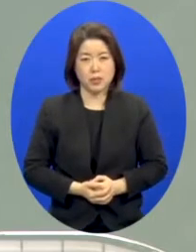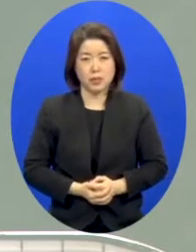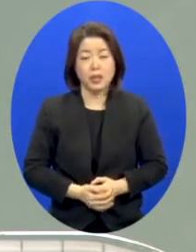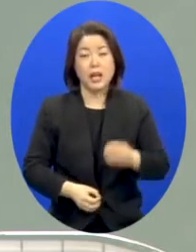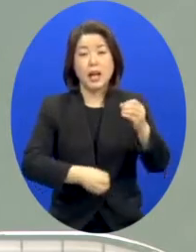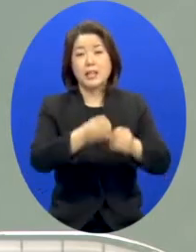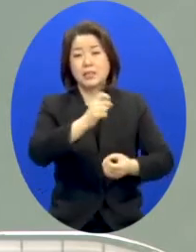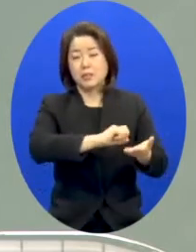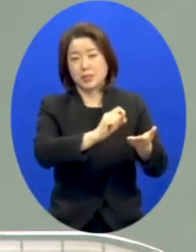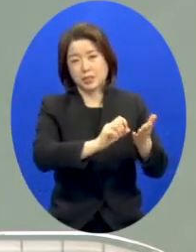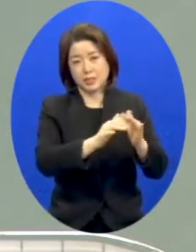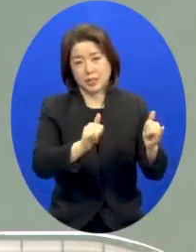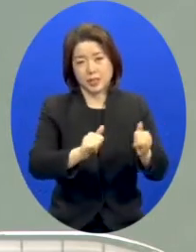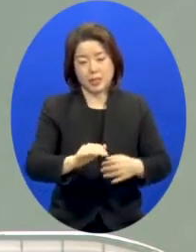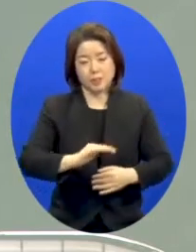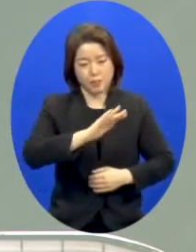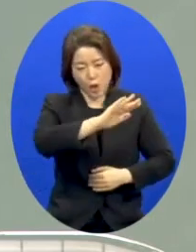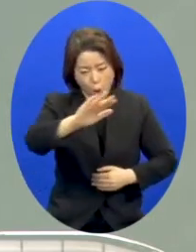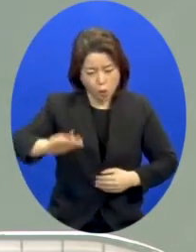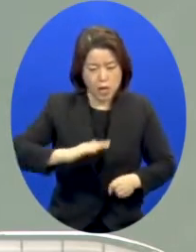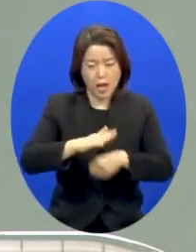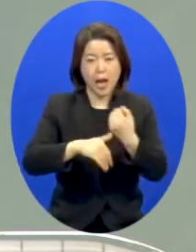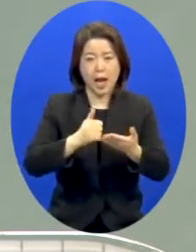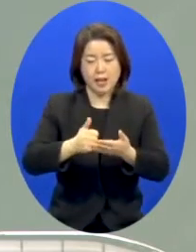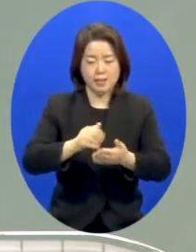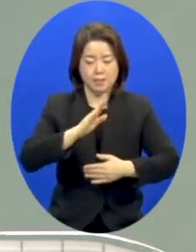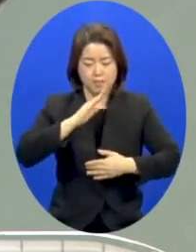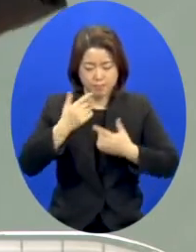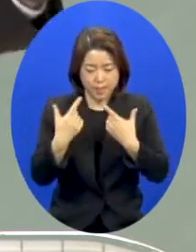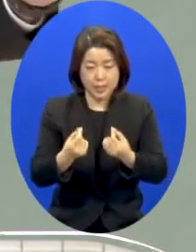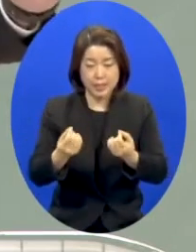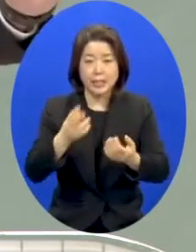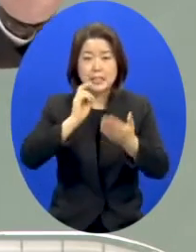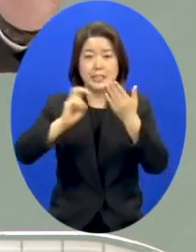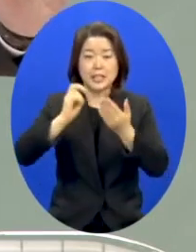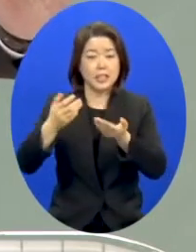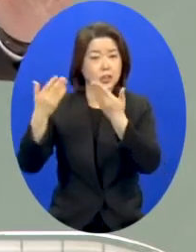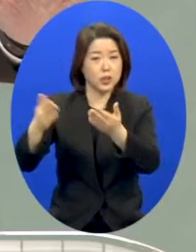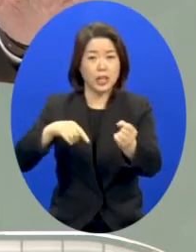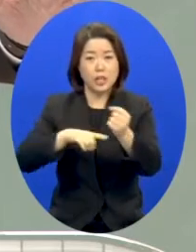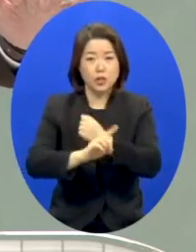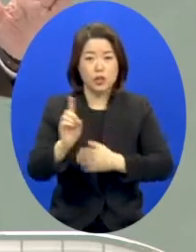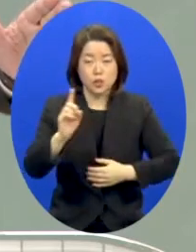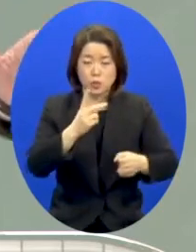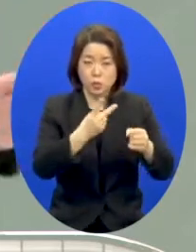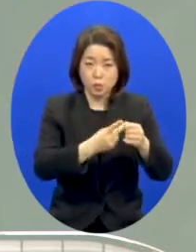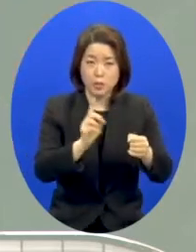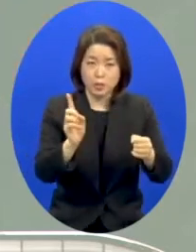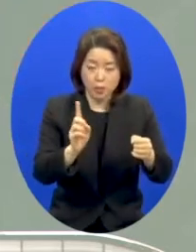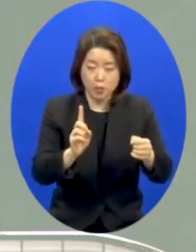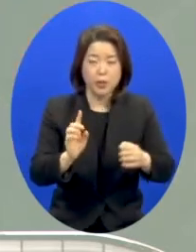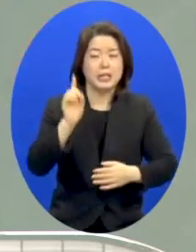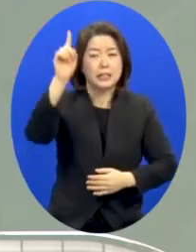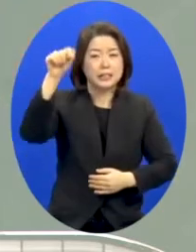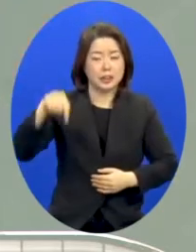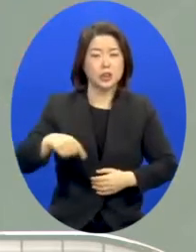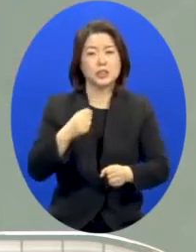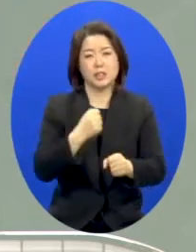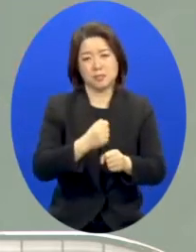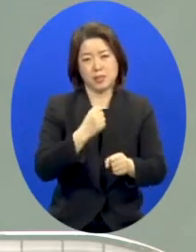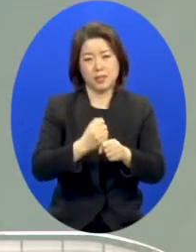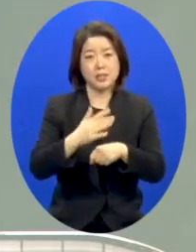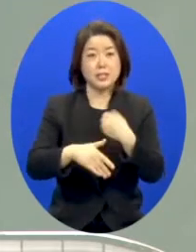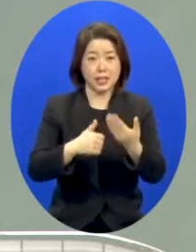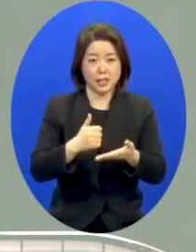우리가 마땅히 하나님을 찬양해야 할 두 번째 이유는 하나님의 천지를 창조하신 분 이라는 겁니다 4절 말씀에